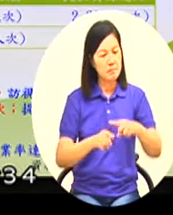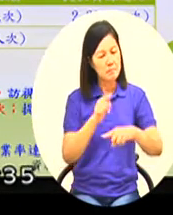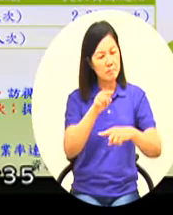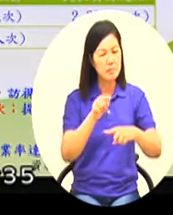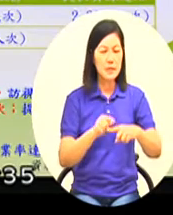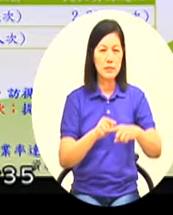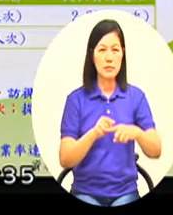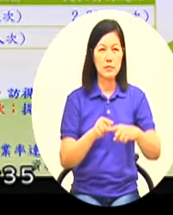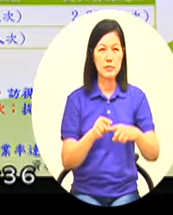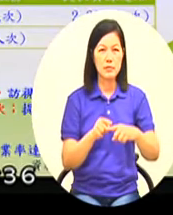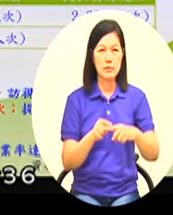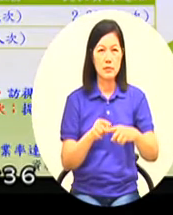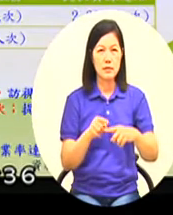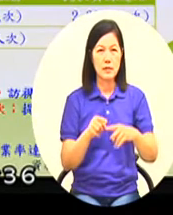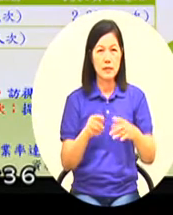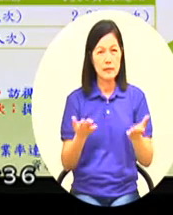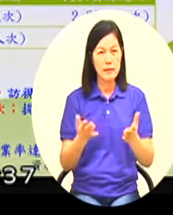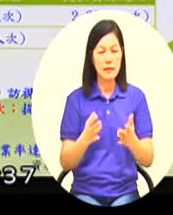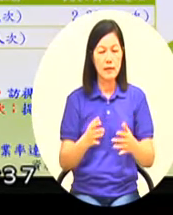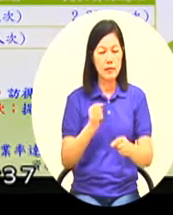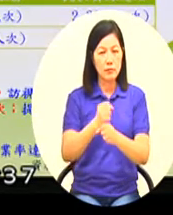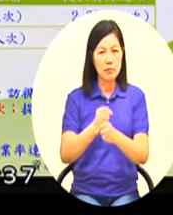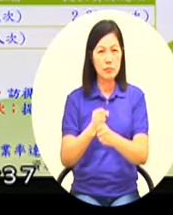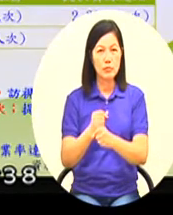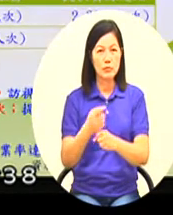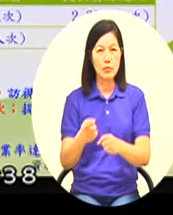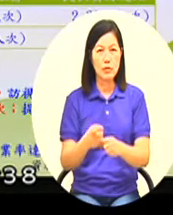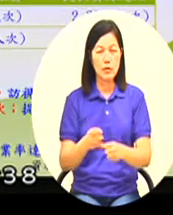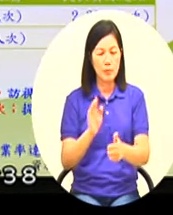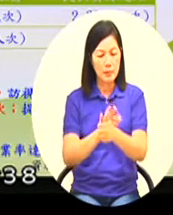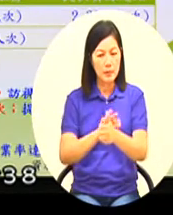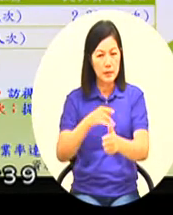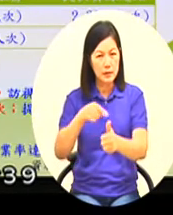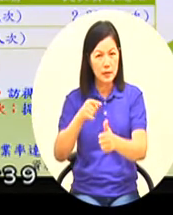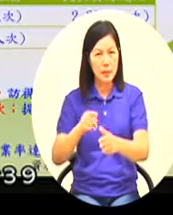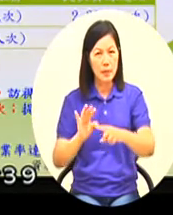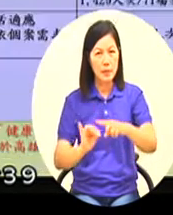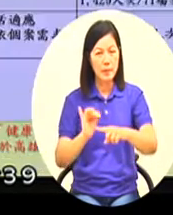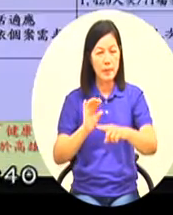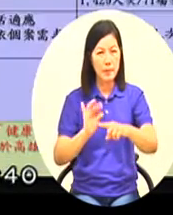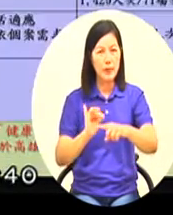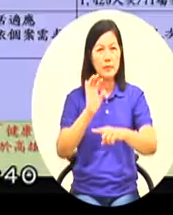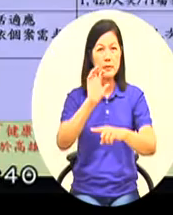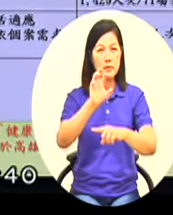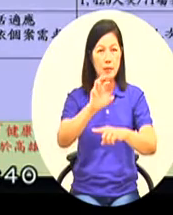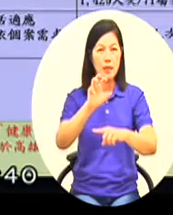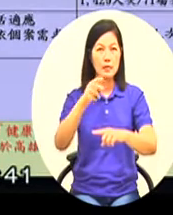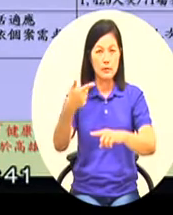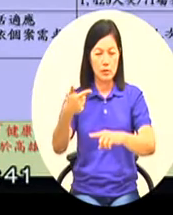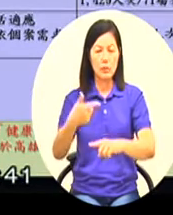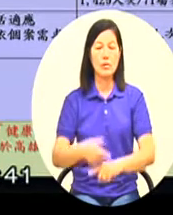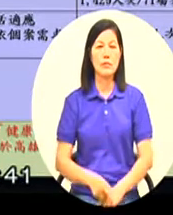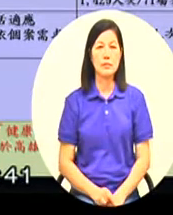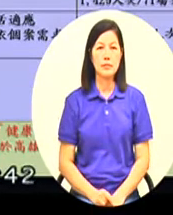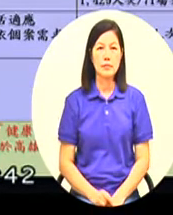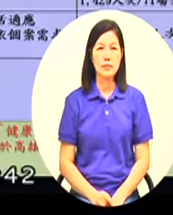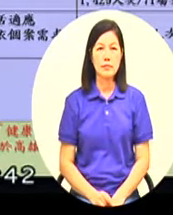过50%，那其中追踪辅导比例也超过86%。此外，